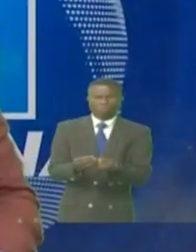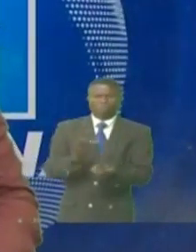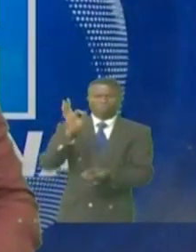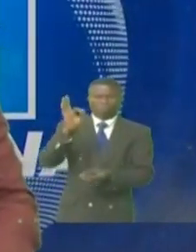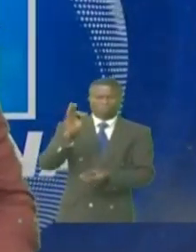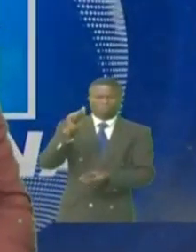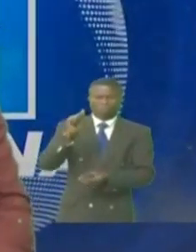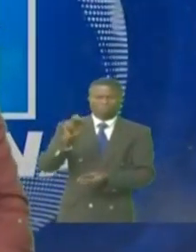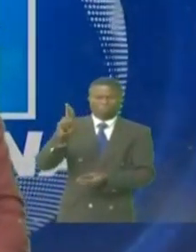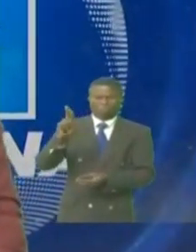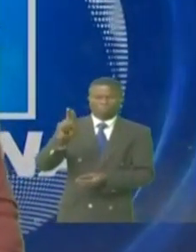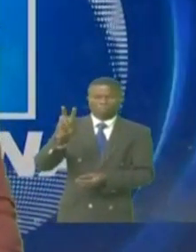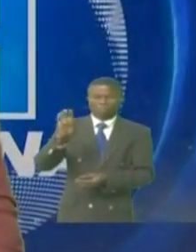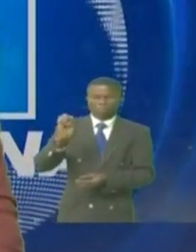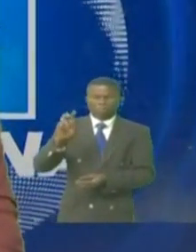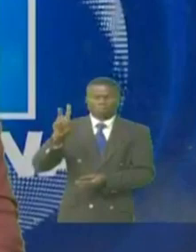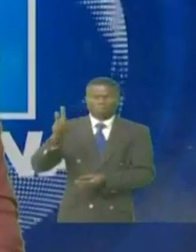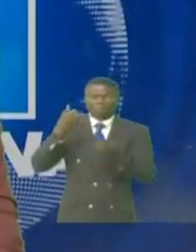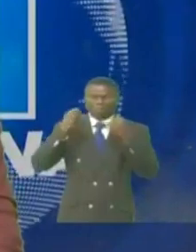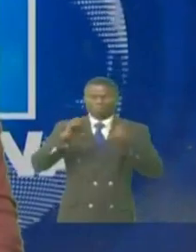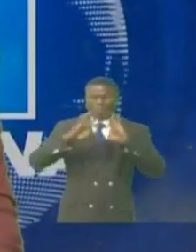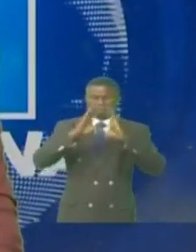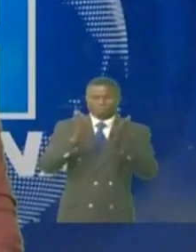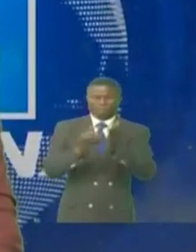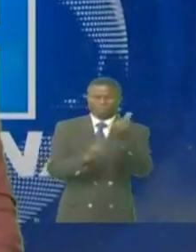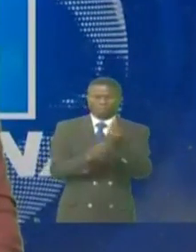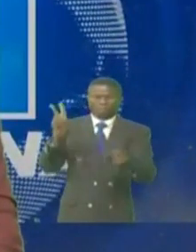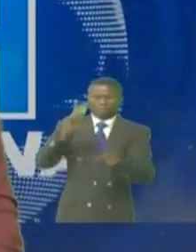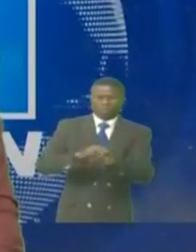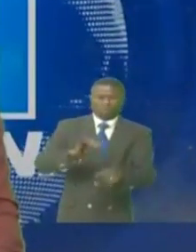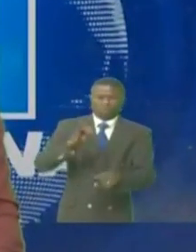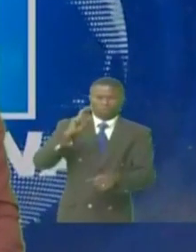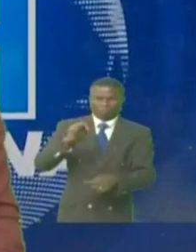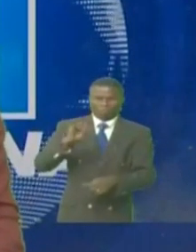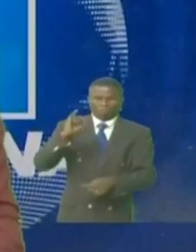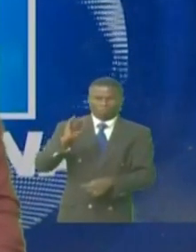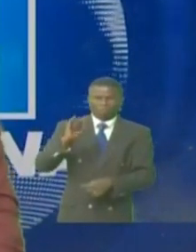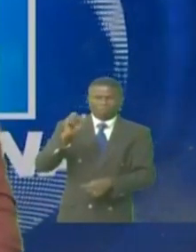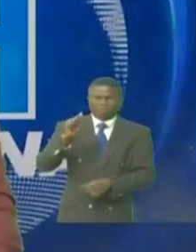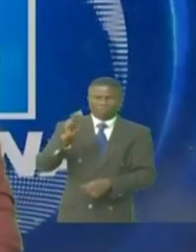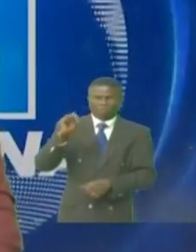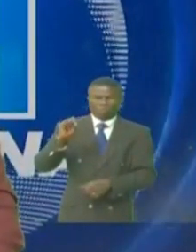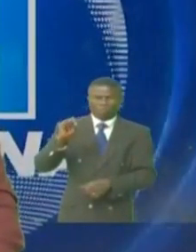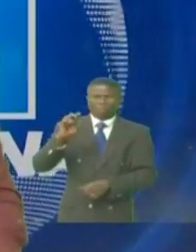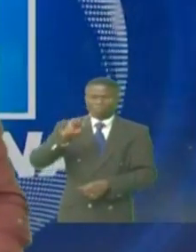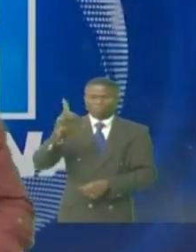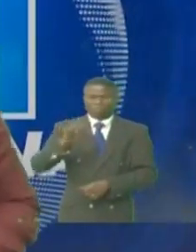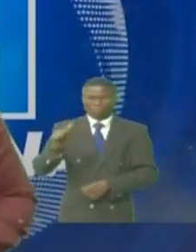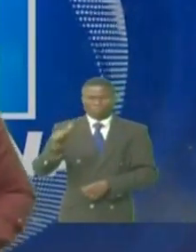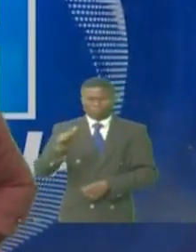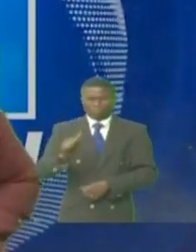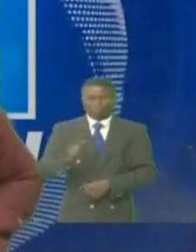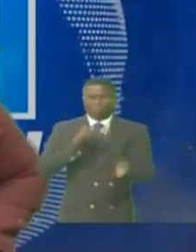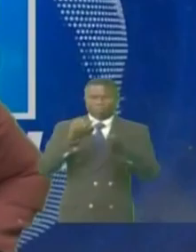l'a annoncé aux victimes de Nyanza et à Kananga. Les détails avec Naïcha Kiala et José